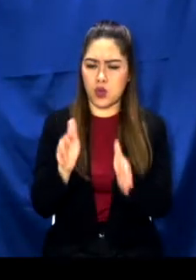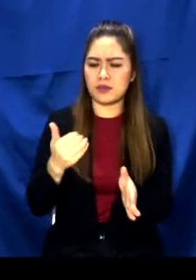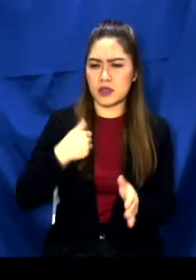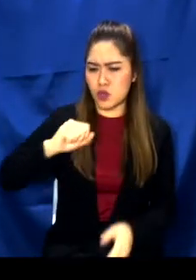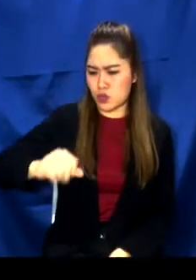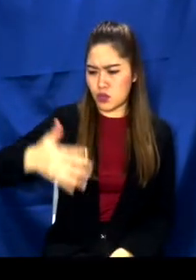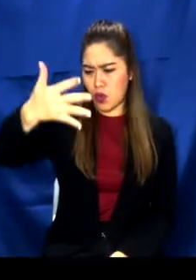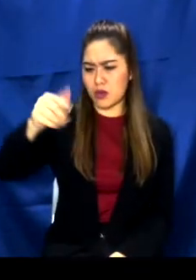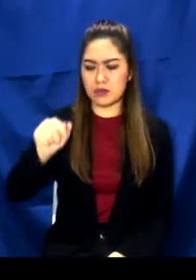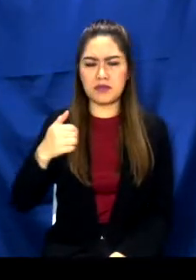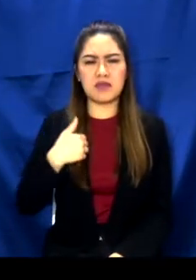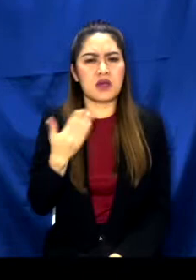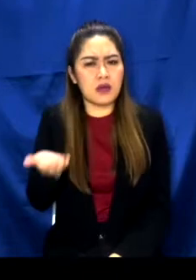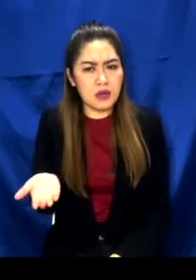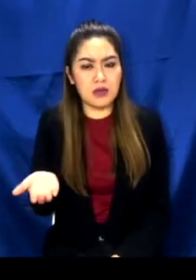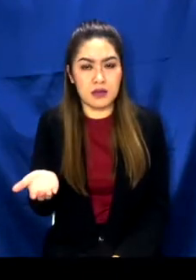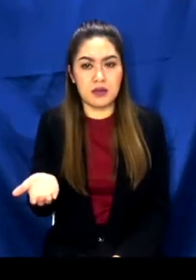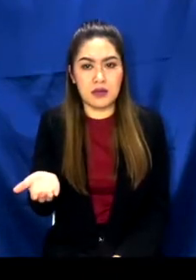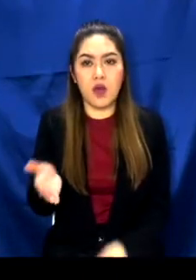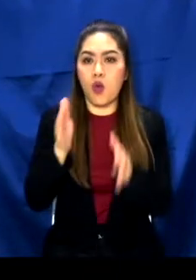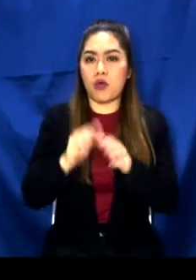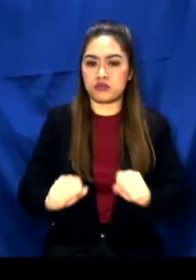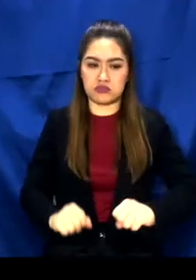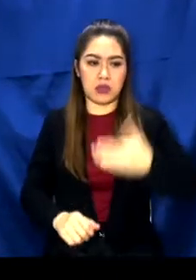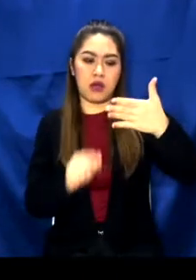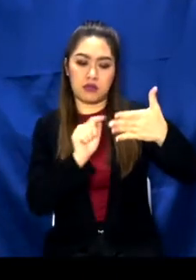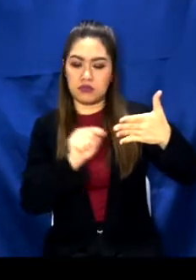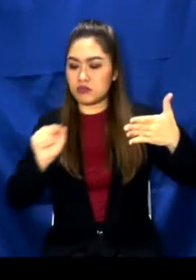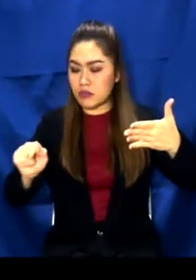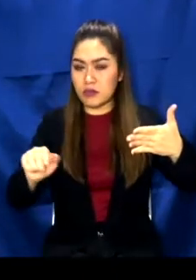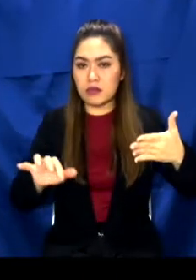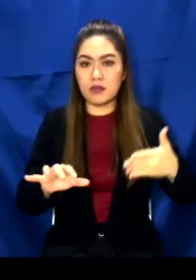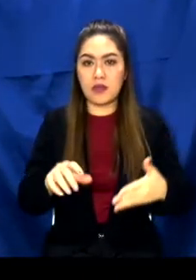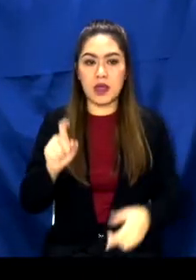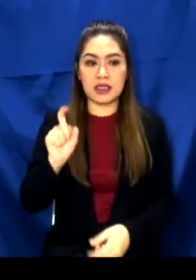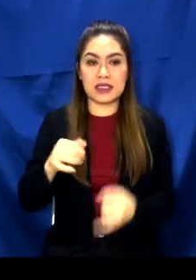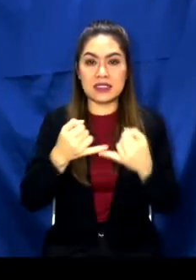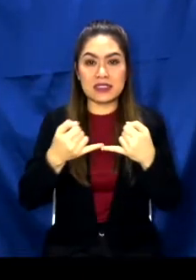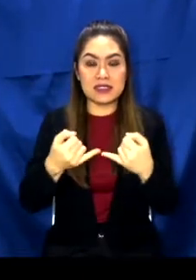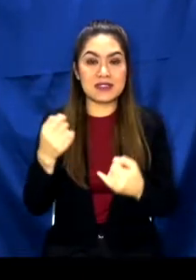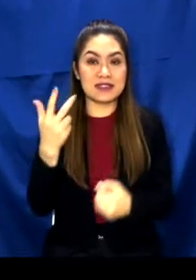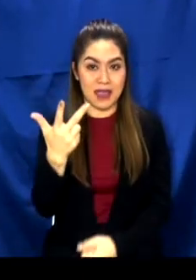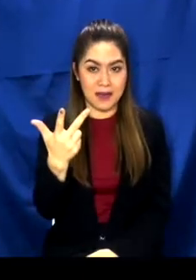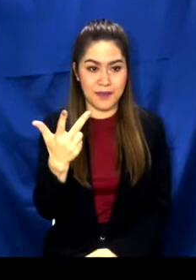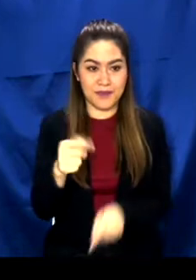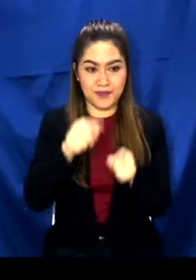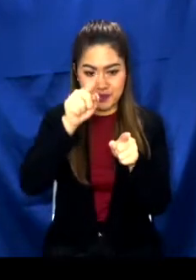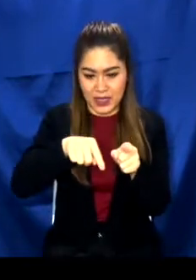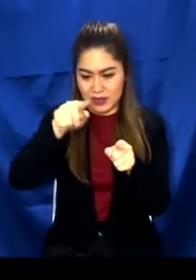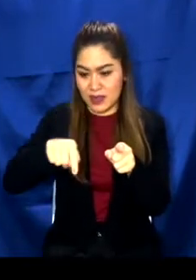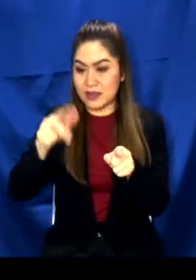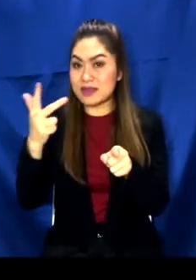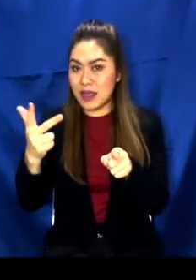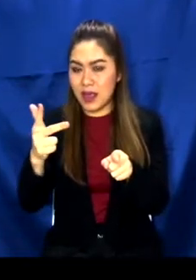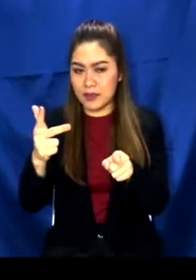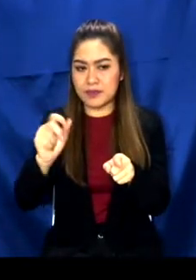แล้วมันมีแค่นี้บางคนขึ้นมาแล้วมีแค่นี้นะคะให้เราไปกดขีดๆตรงนี้3ขีดคลิก1ทีแล้วก็โ